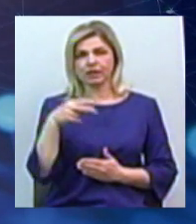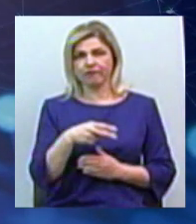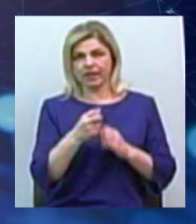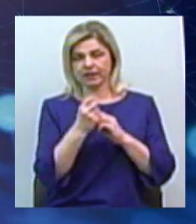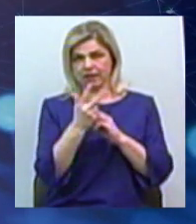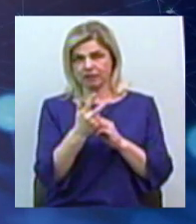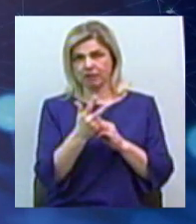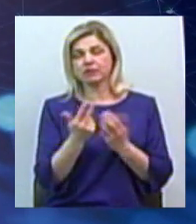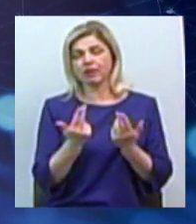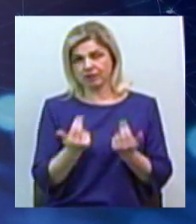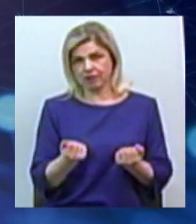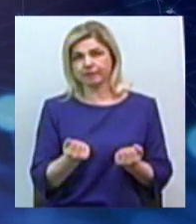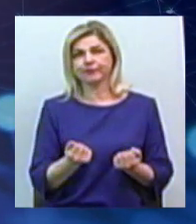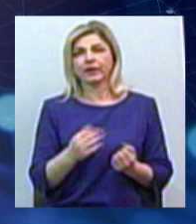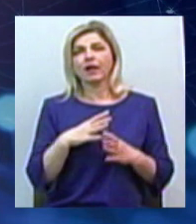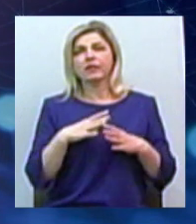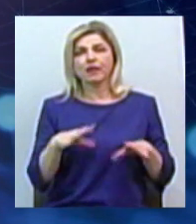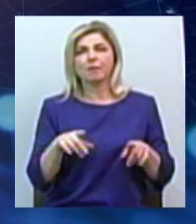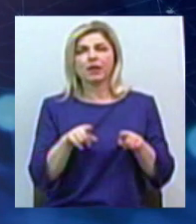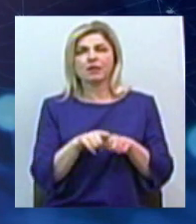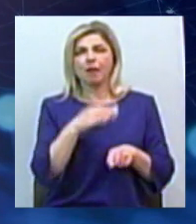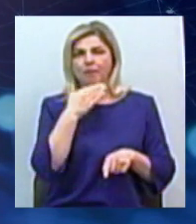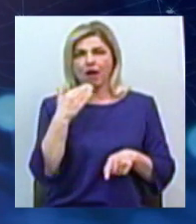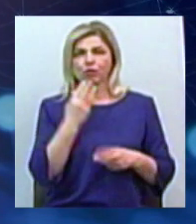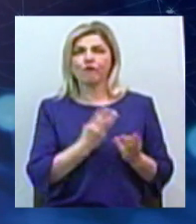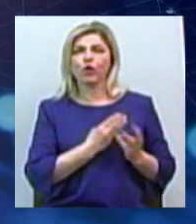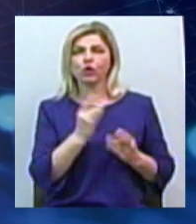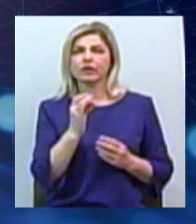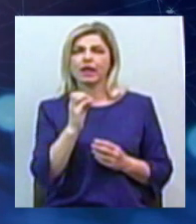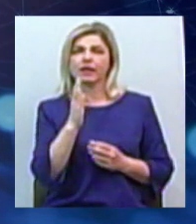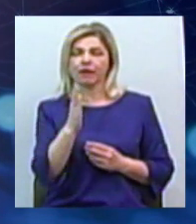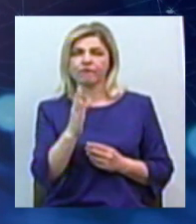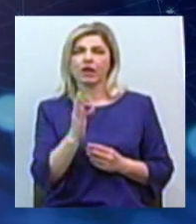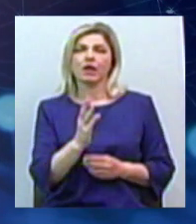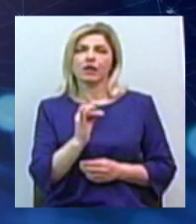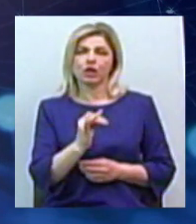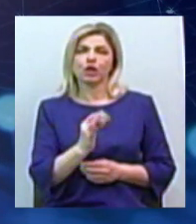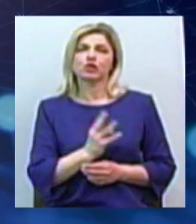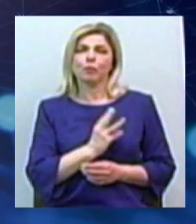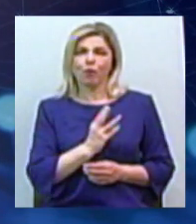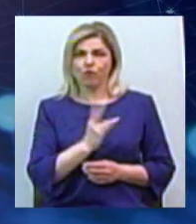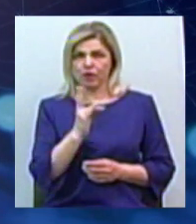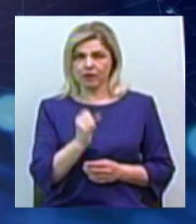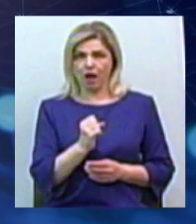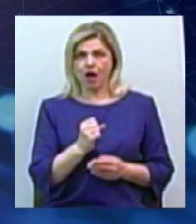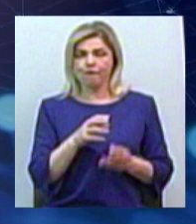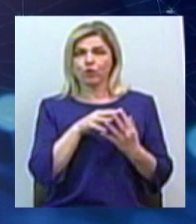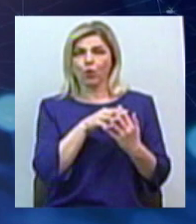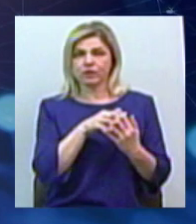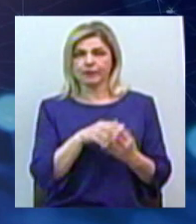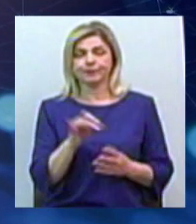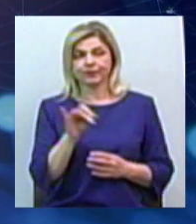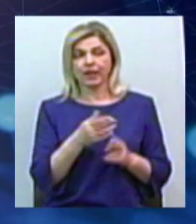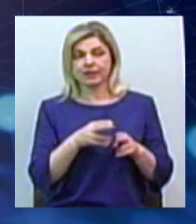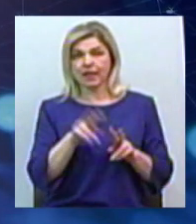2013-го ще, наприклад, безумовно, року, так? Да. Не було і стількох волонтерів, і добровольців на фронті. І в цьому контексті, от